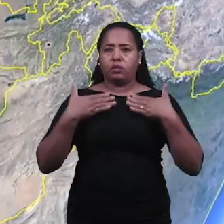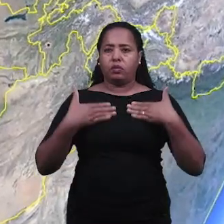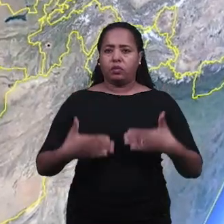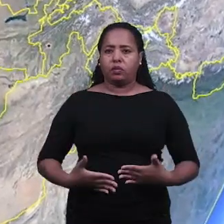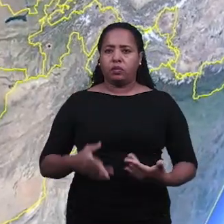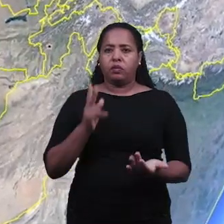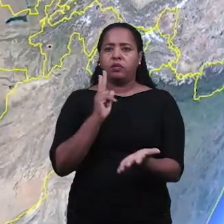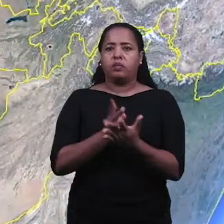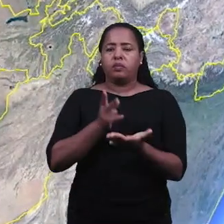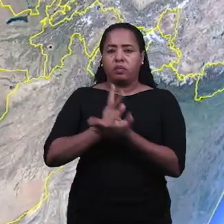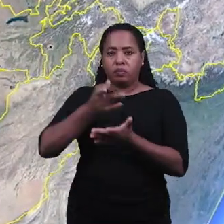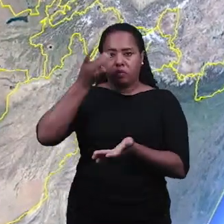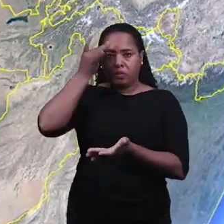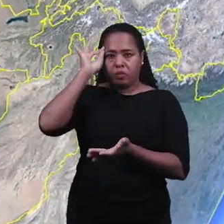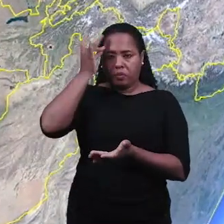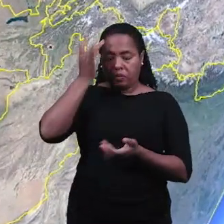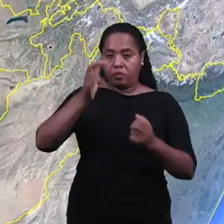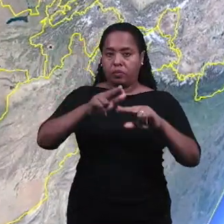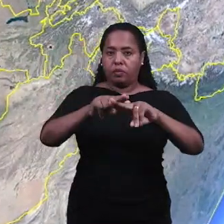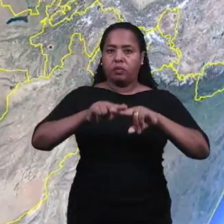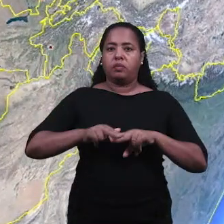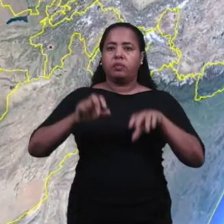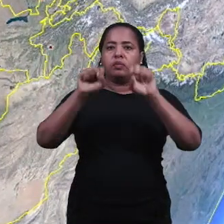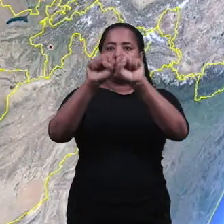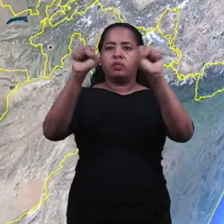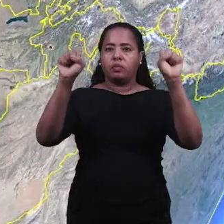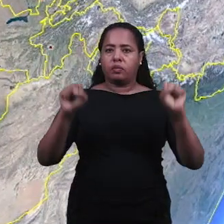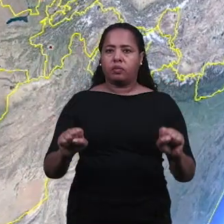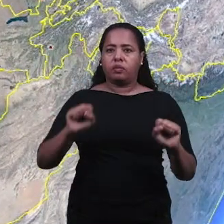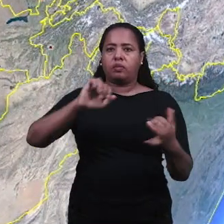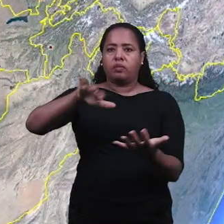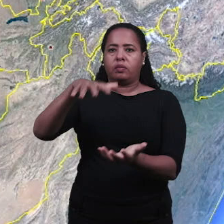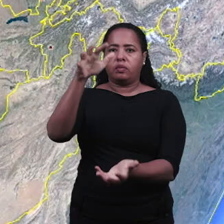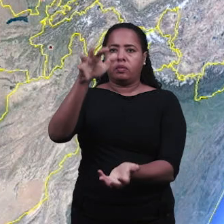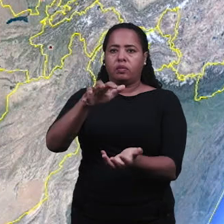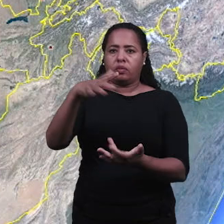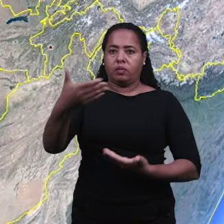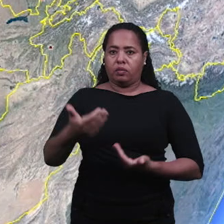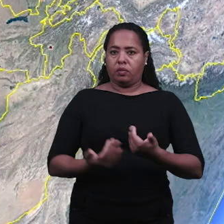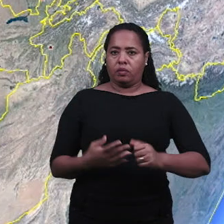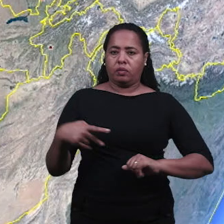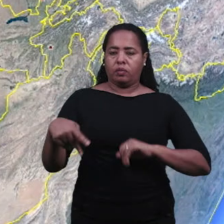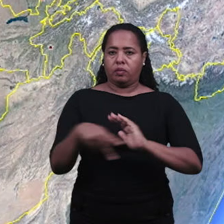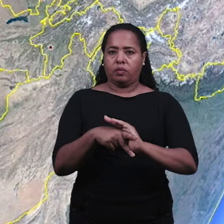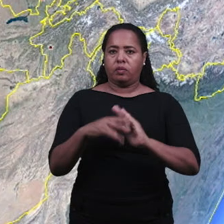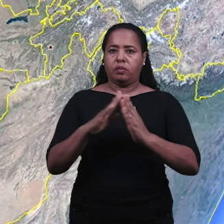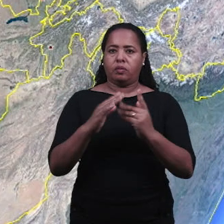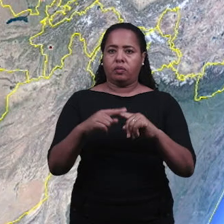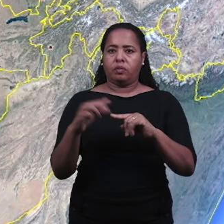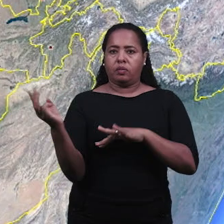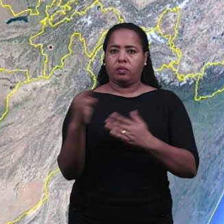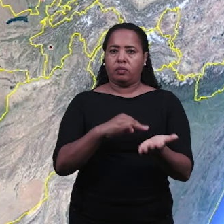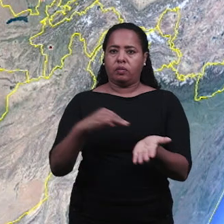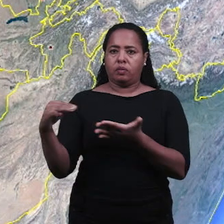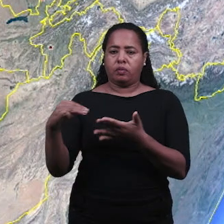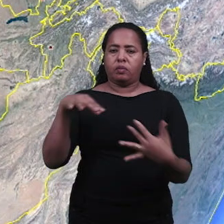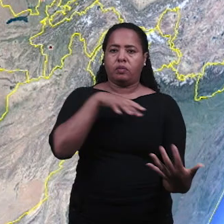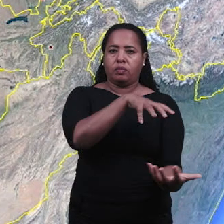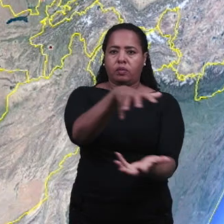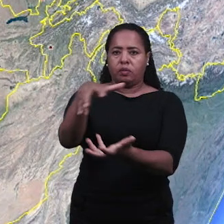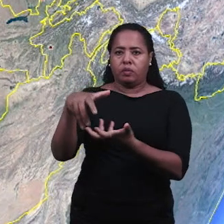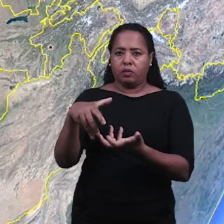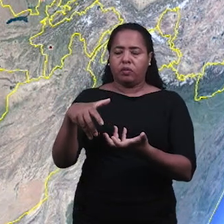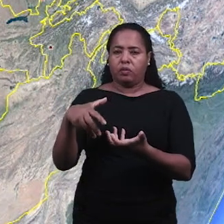même esprit. À travers le système de transmission, les membres de l'Église chrétienne Maranatha de toute la planète vivent